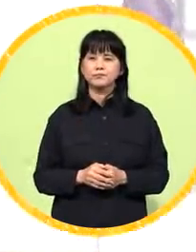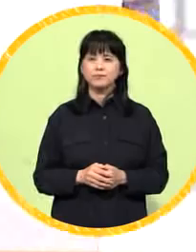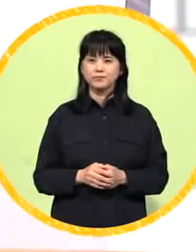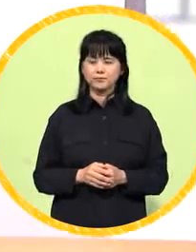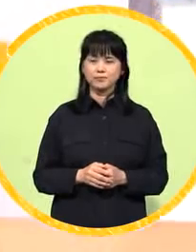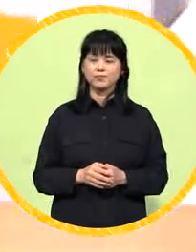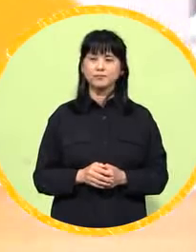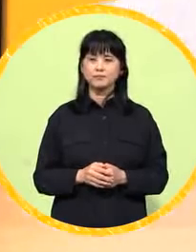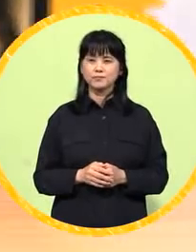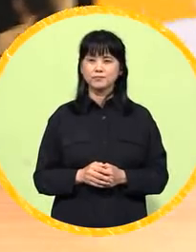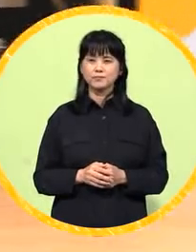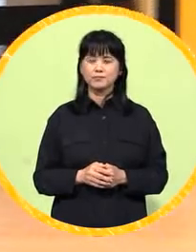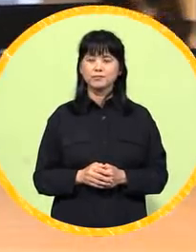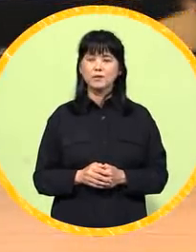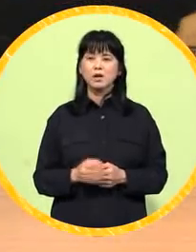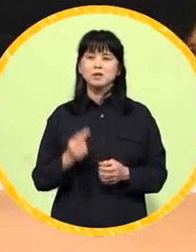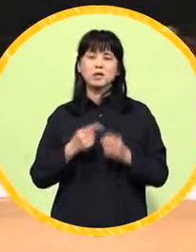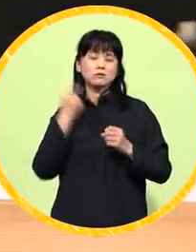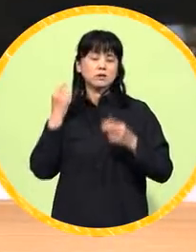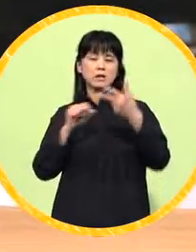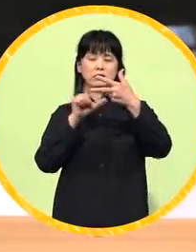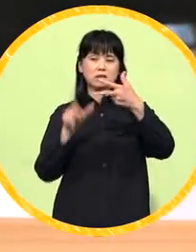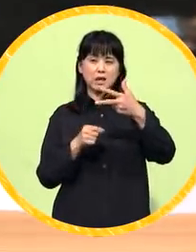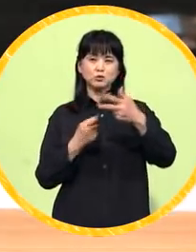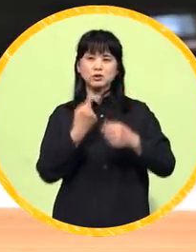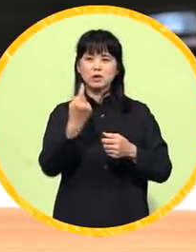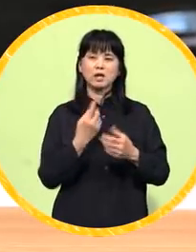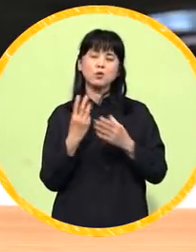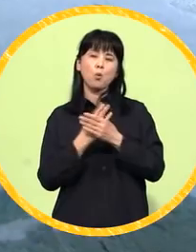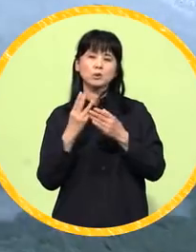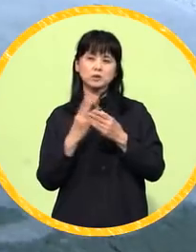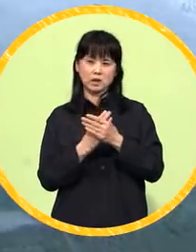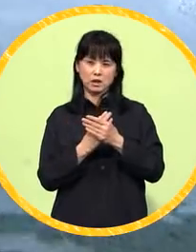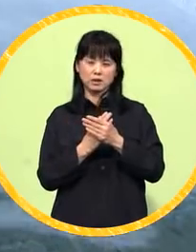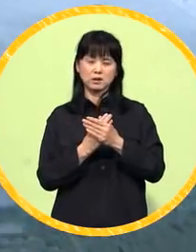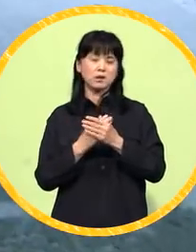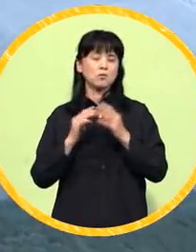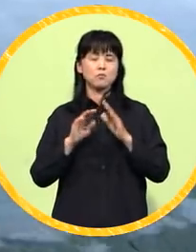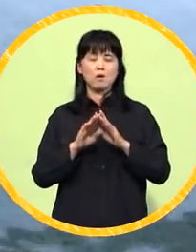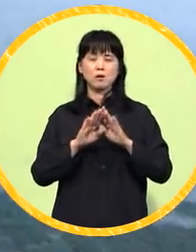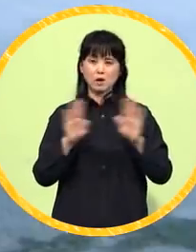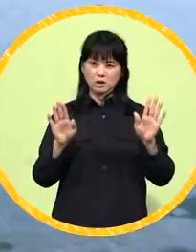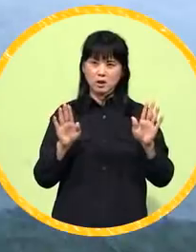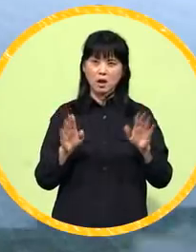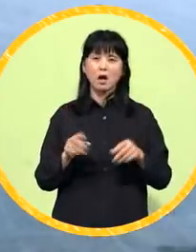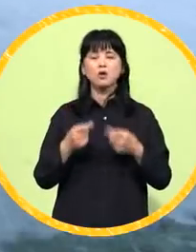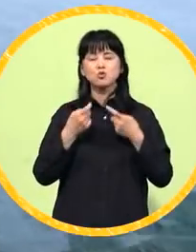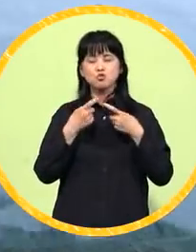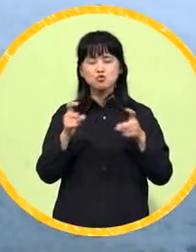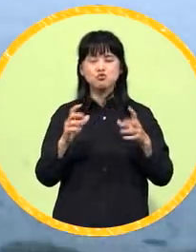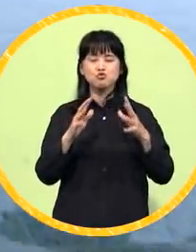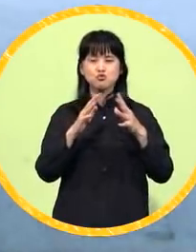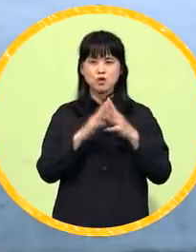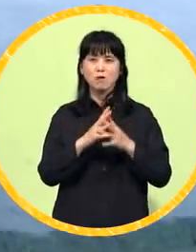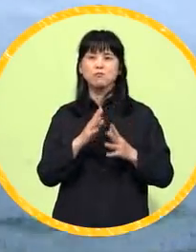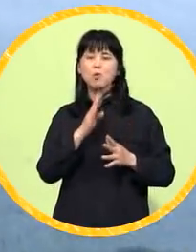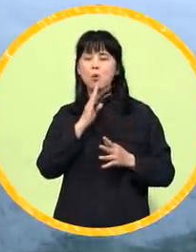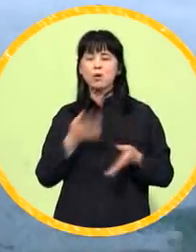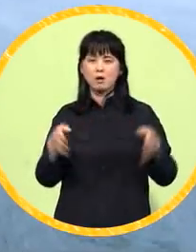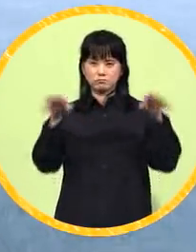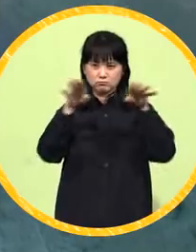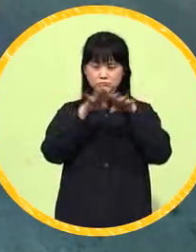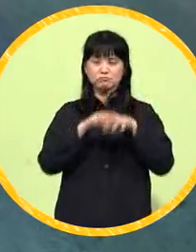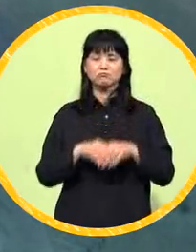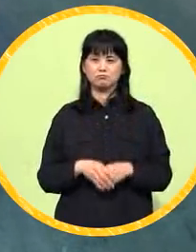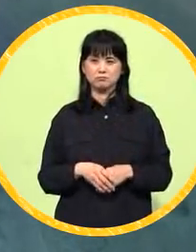機張頃昨年7月に日帰り温泉としてリニューアルオープンした龍宮殿本站被害指導が入り